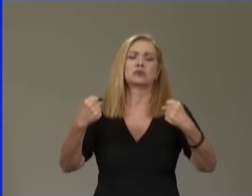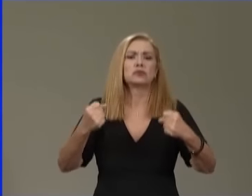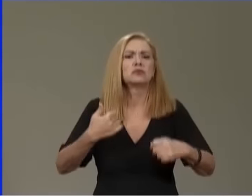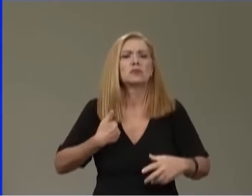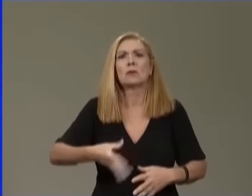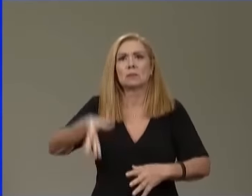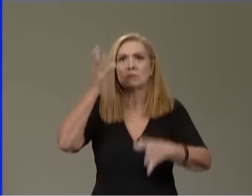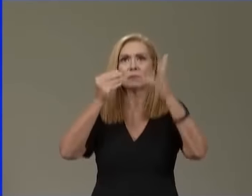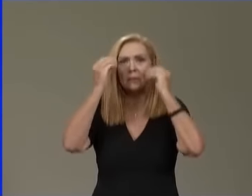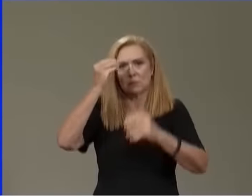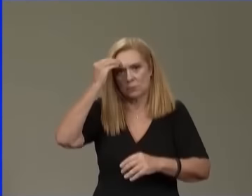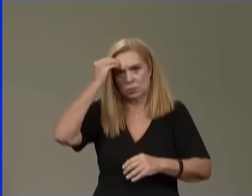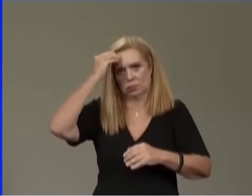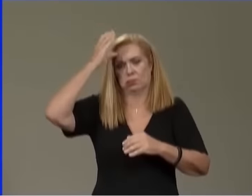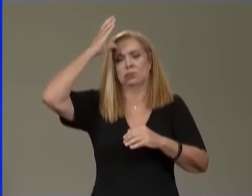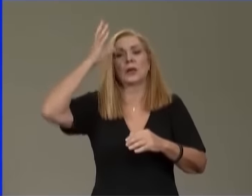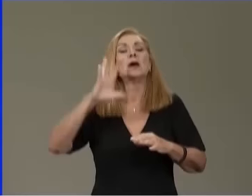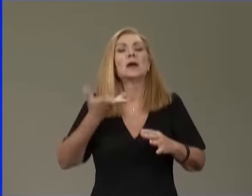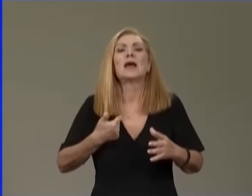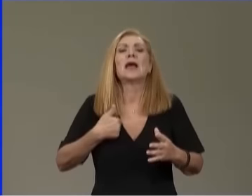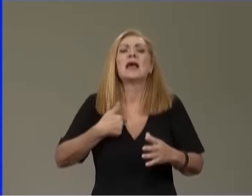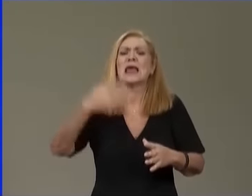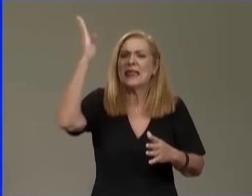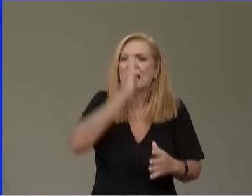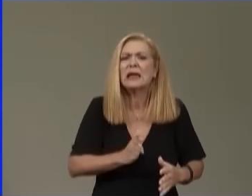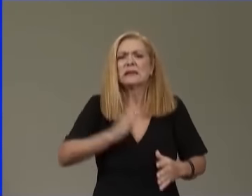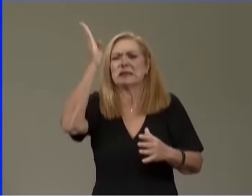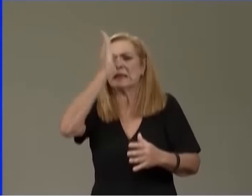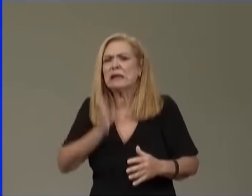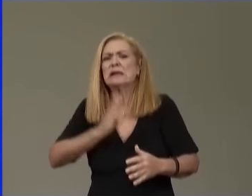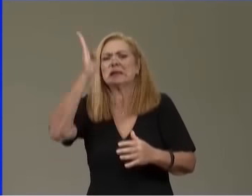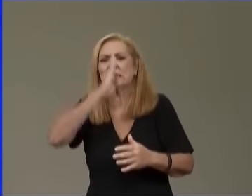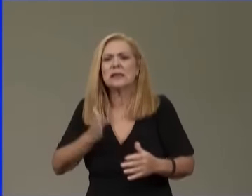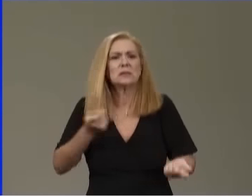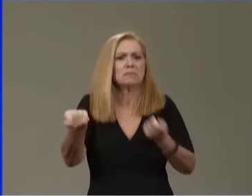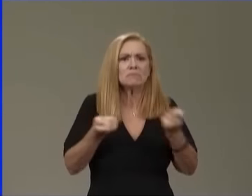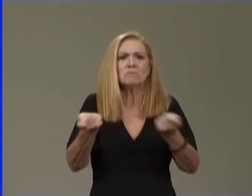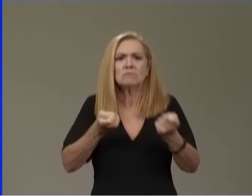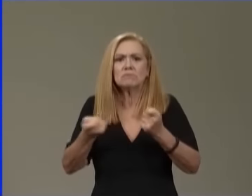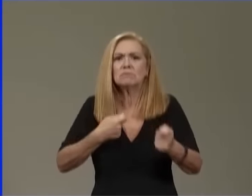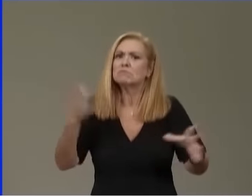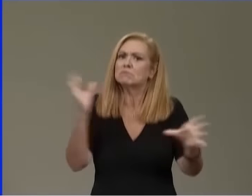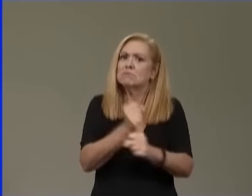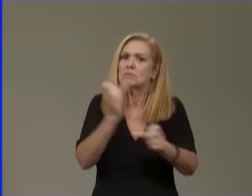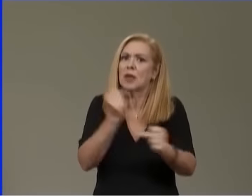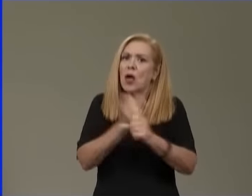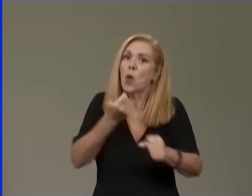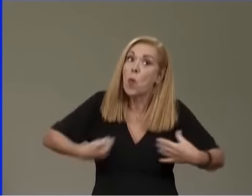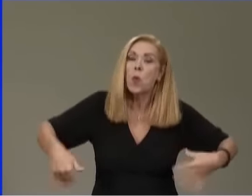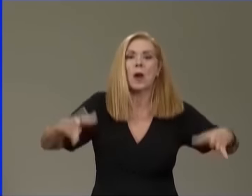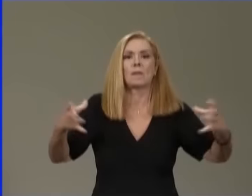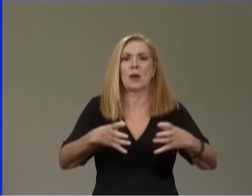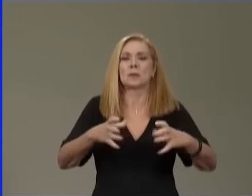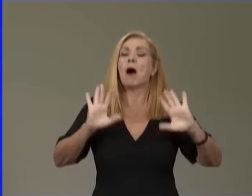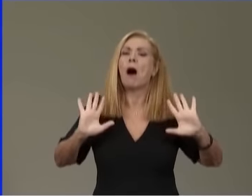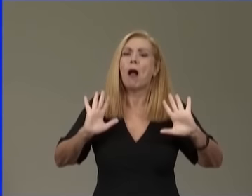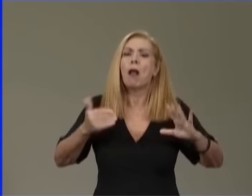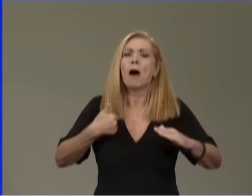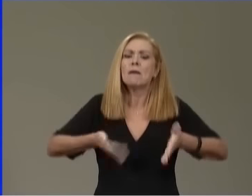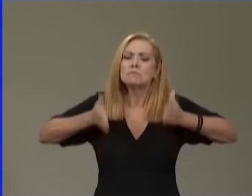γνώση από τη διαχείριση αλλεπάλληλων κρίσεων που τις ξεπεράσαμε μαζί. Με το χέρι όμως πάντα σταθερό στο τιμόνι.